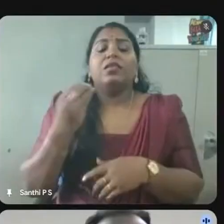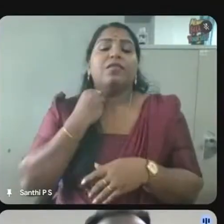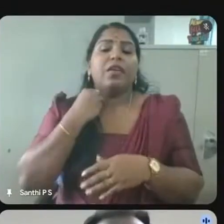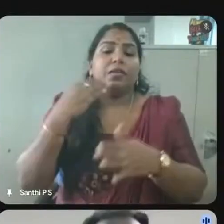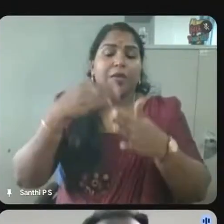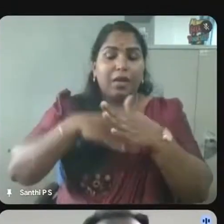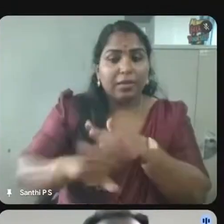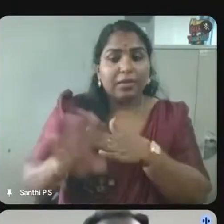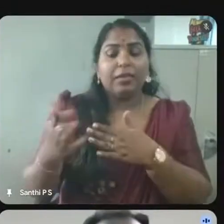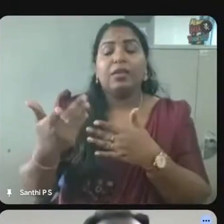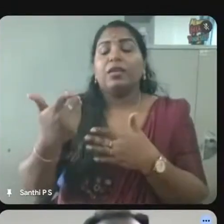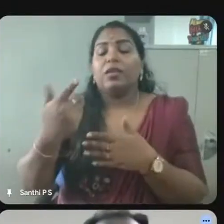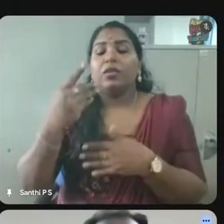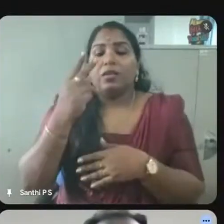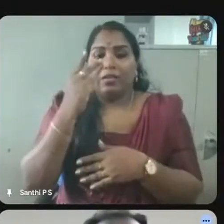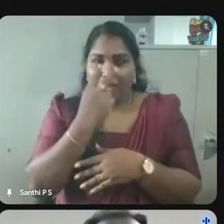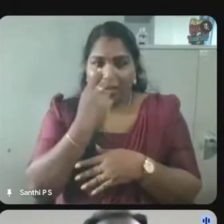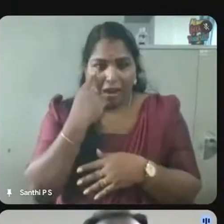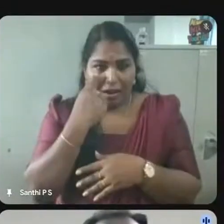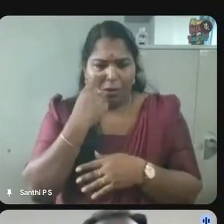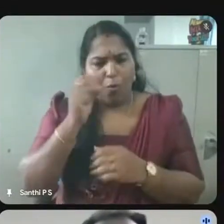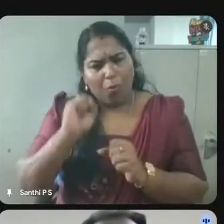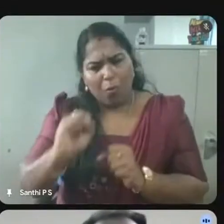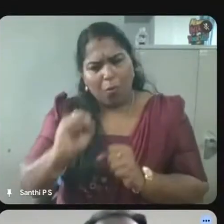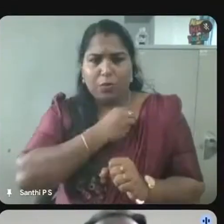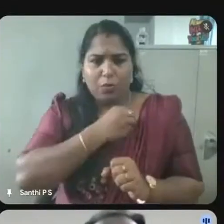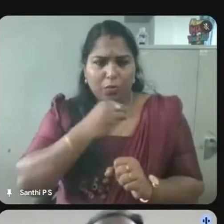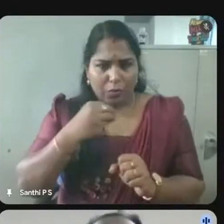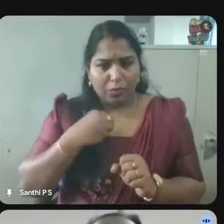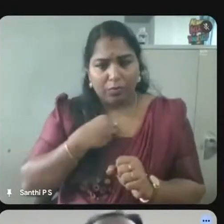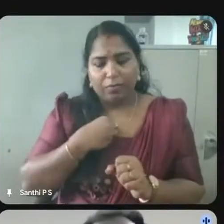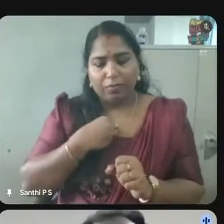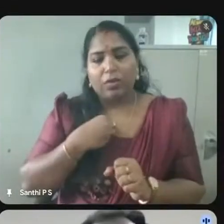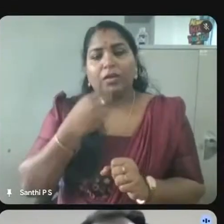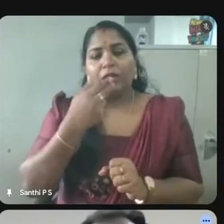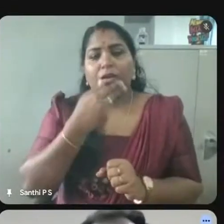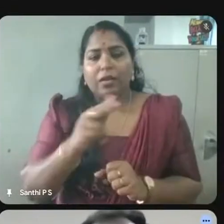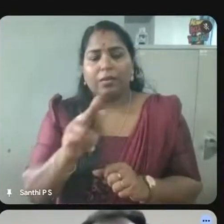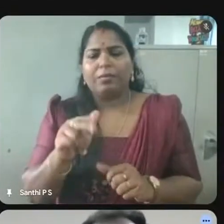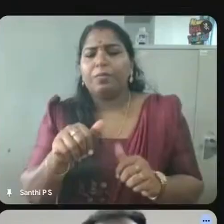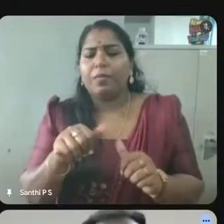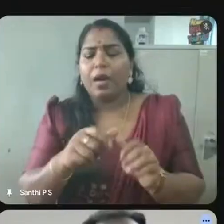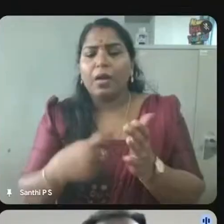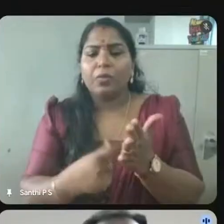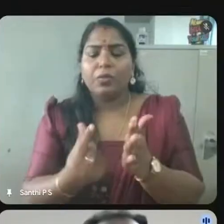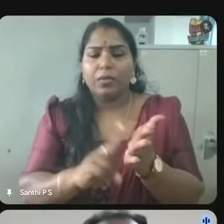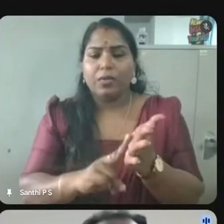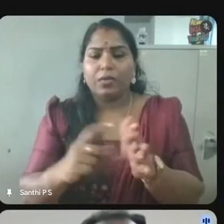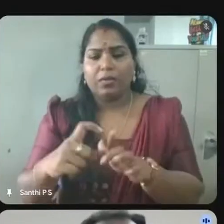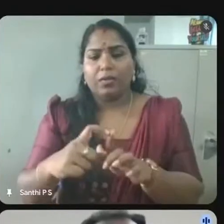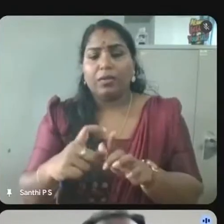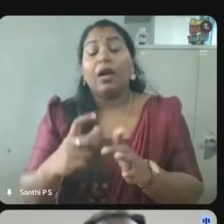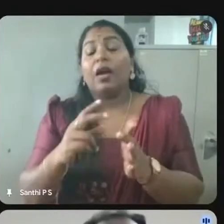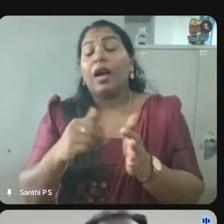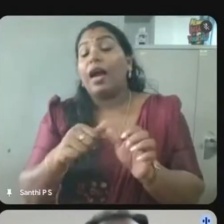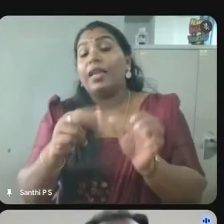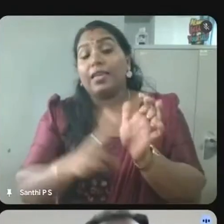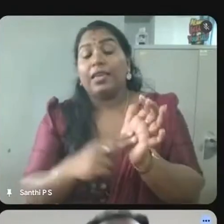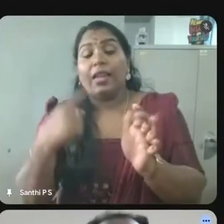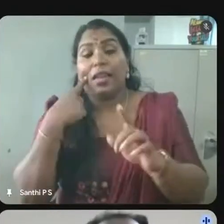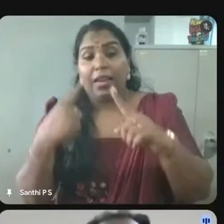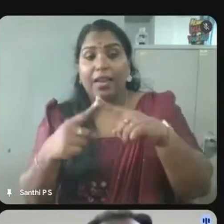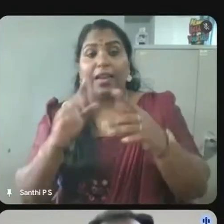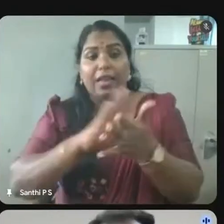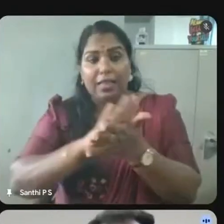പീഡിയാട്രിക് ഒപ്തോൾമോളജി വിഭാഗം സീനിയർ കൺസൾട്ടന്റ് ഡോക്ടർ അനിത പ്രഭാകരനാണ്. ഡോക്ടർ അനിത മാഡത്തിന് 14